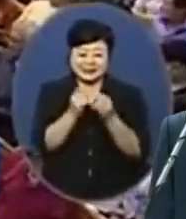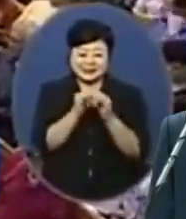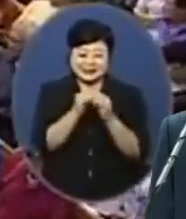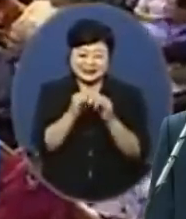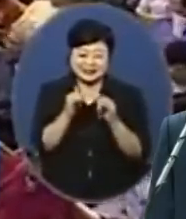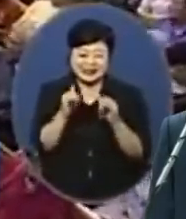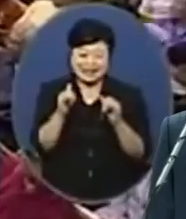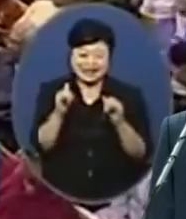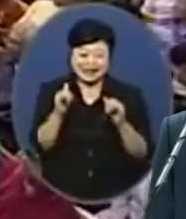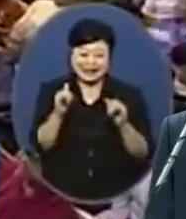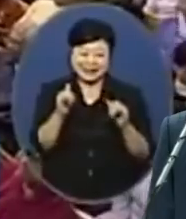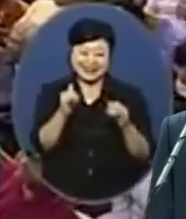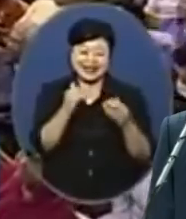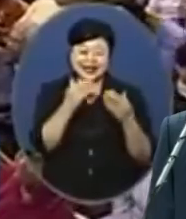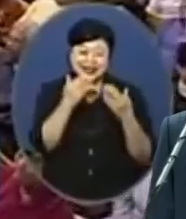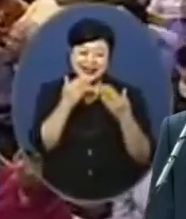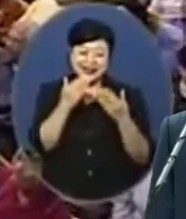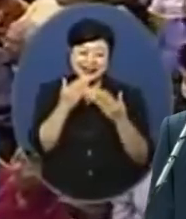사랑하는 자.